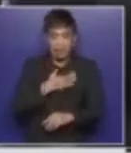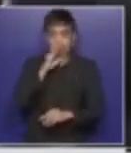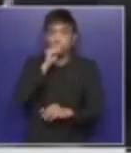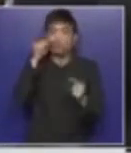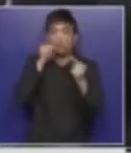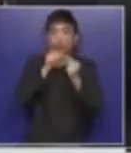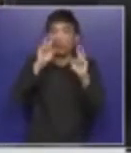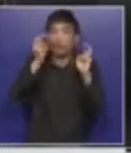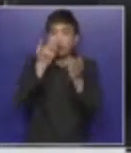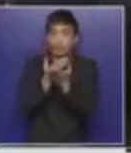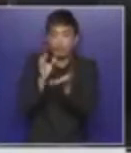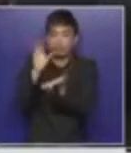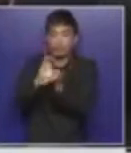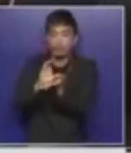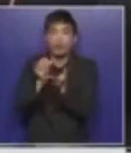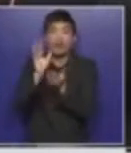แต่ปีนี้นะครับสองแสนสองหมื่นสามพันล้าน